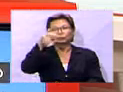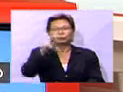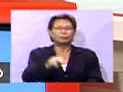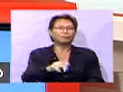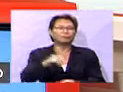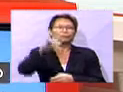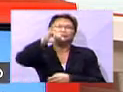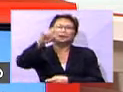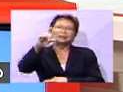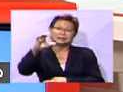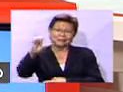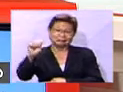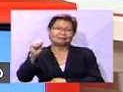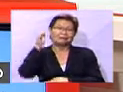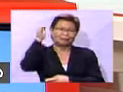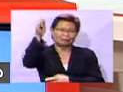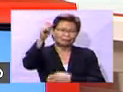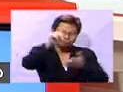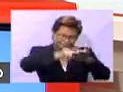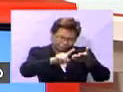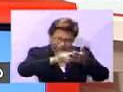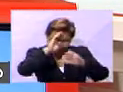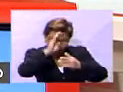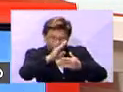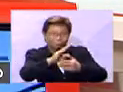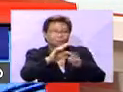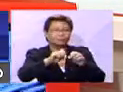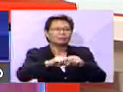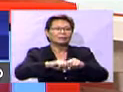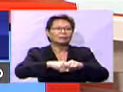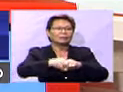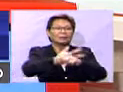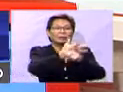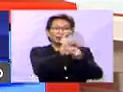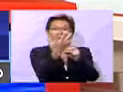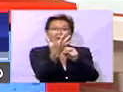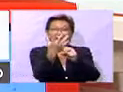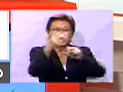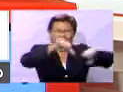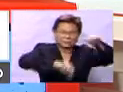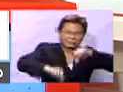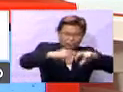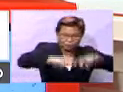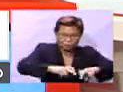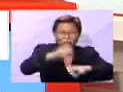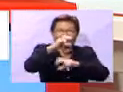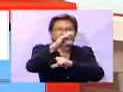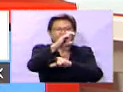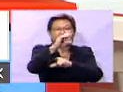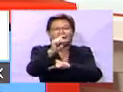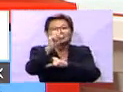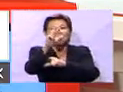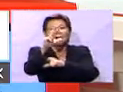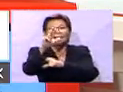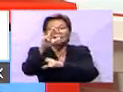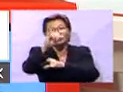Jabatan Penerbangan Awam DCA bakal meneliti dakwaan Commonwealth Scientific and Industrial Research Organisation